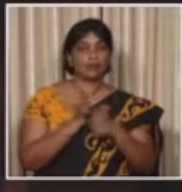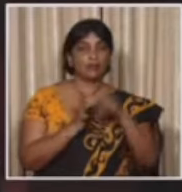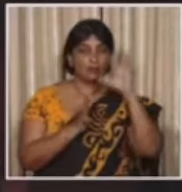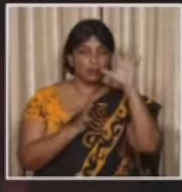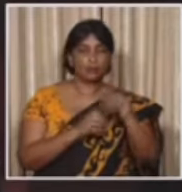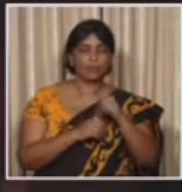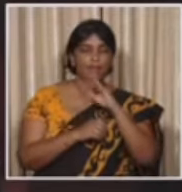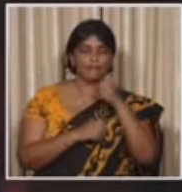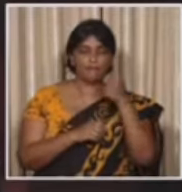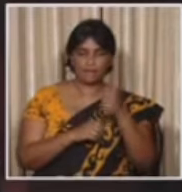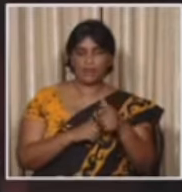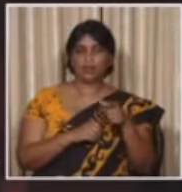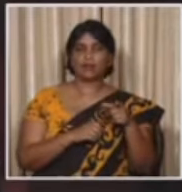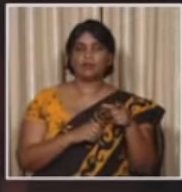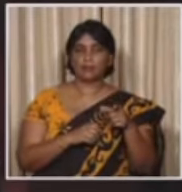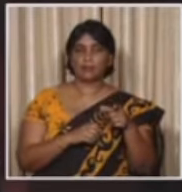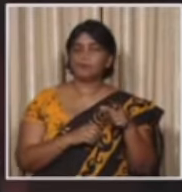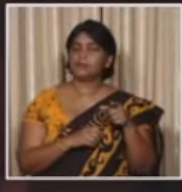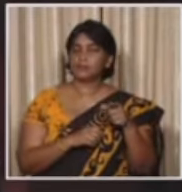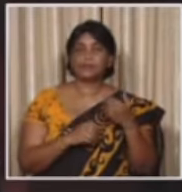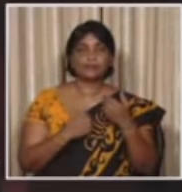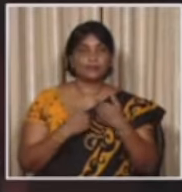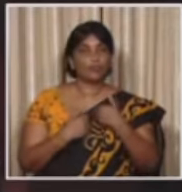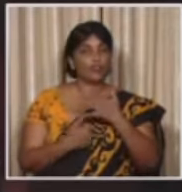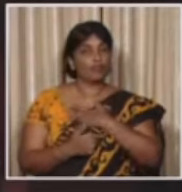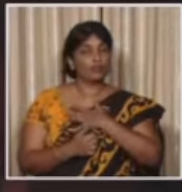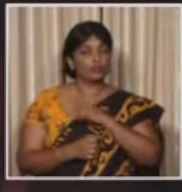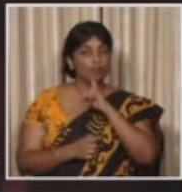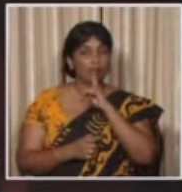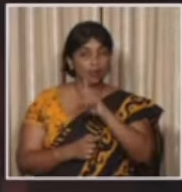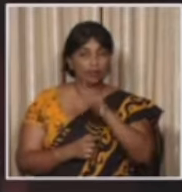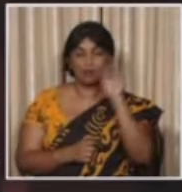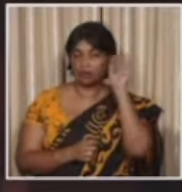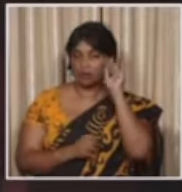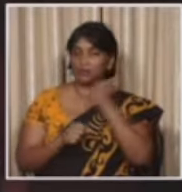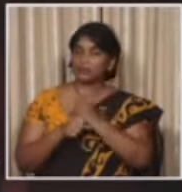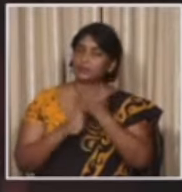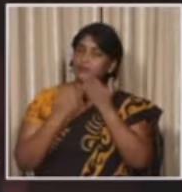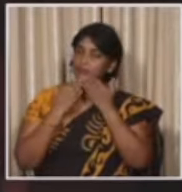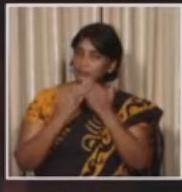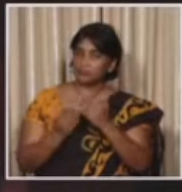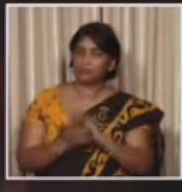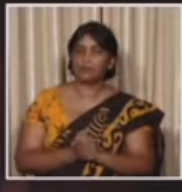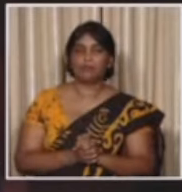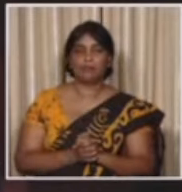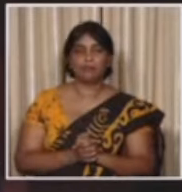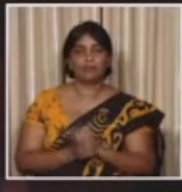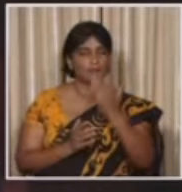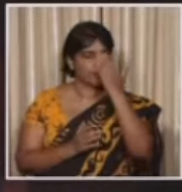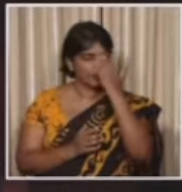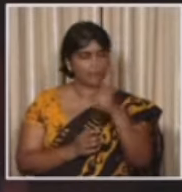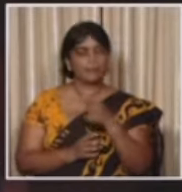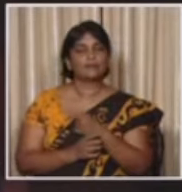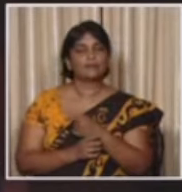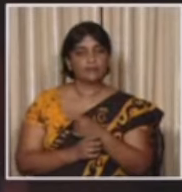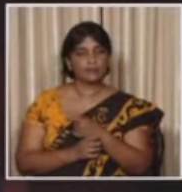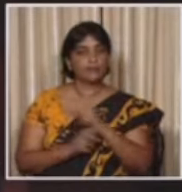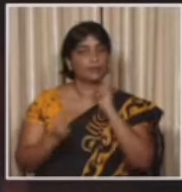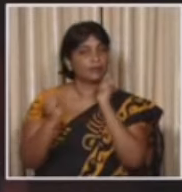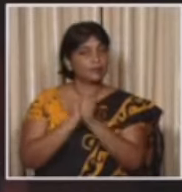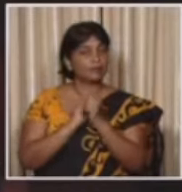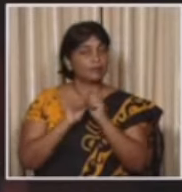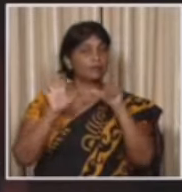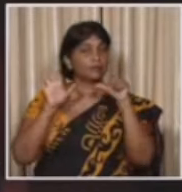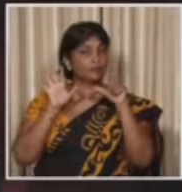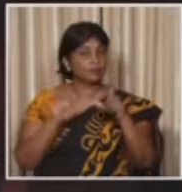බොහොම වැදගත්. අපේ හනට සවන් දීම ගැන රජයට ස්තුතිවන්ත වෙනවා. කරුණා කරලා සංශෝධන